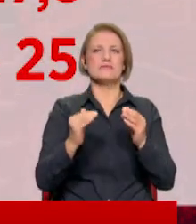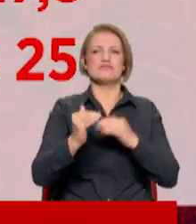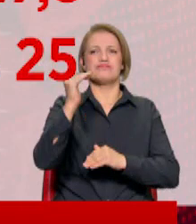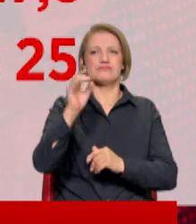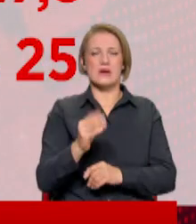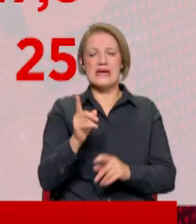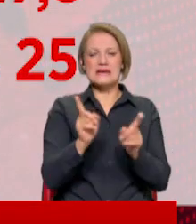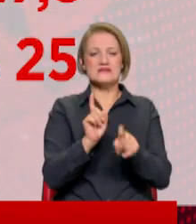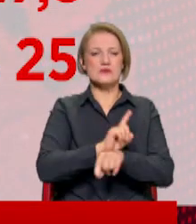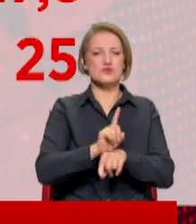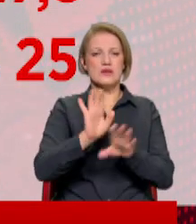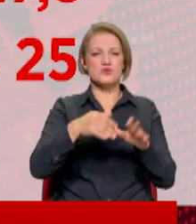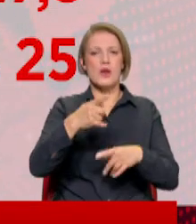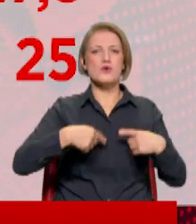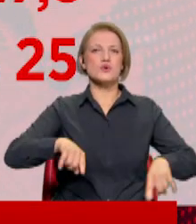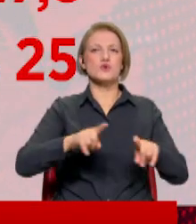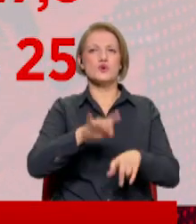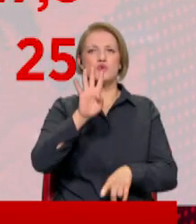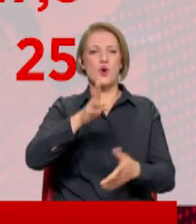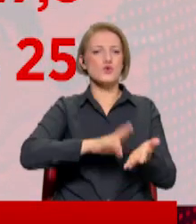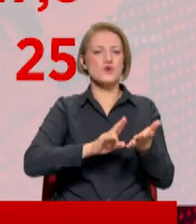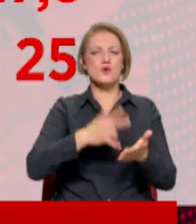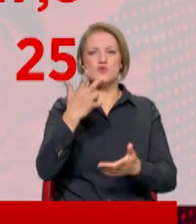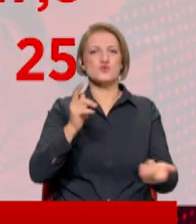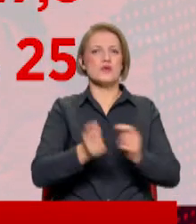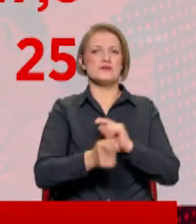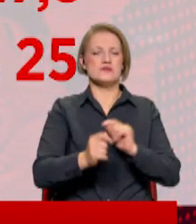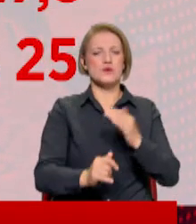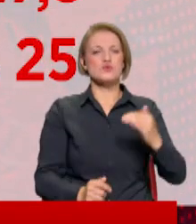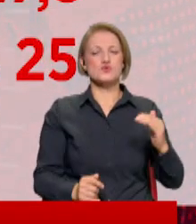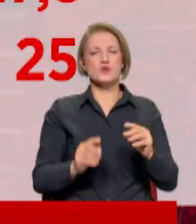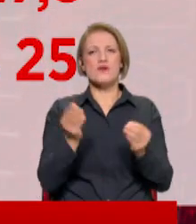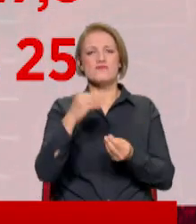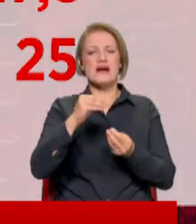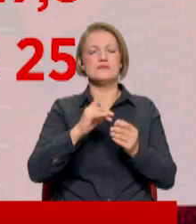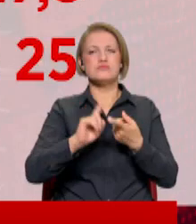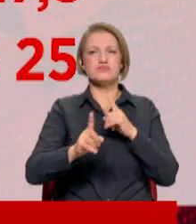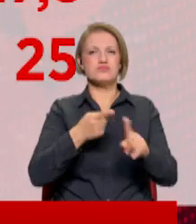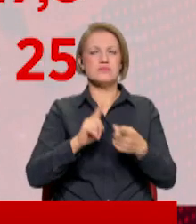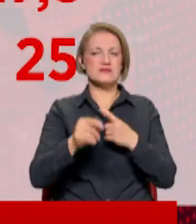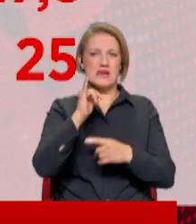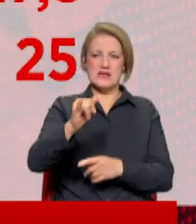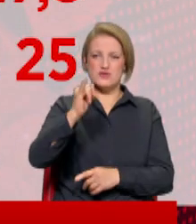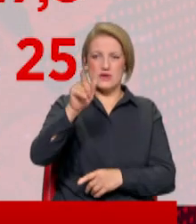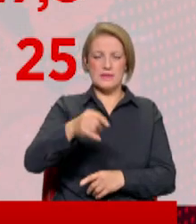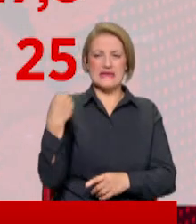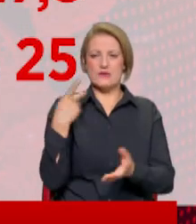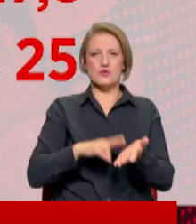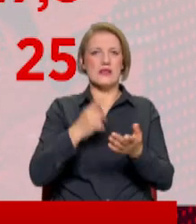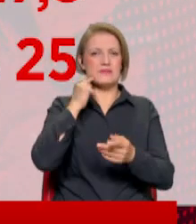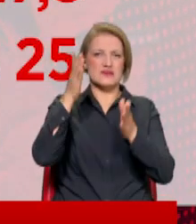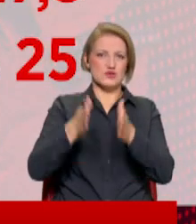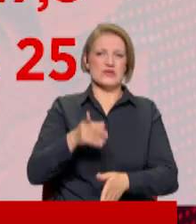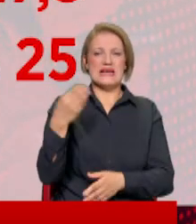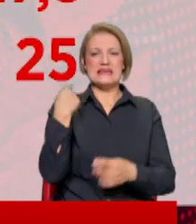süre sonra ise para politikası kurulundaki 4 üyeden 3'ü değişti. Düşük faiz politikasını eleştiren Cevdet Akçay da yeni üyelerden biriydi